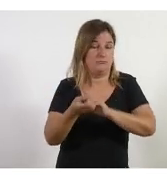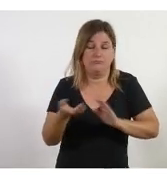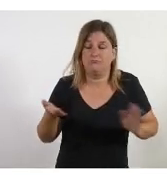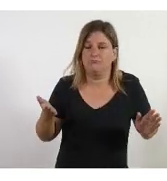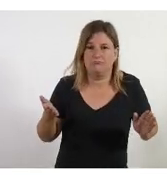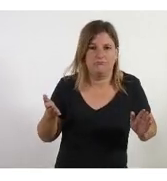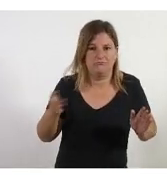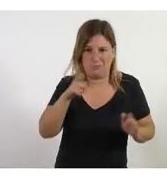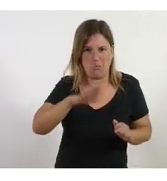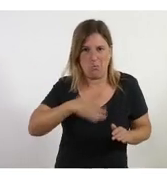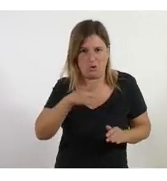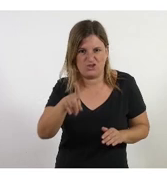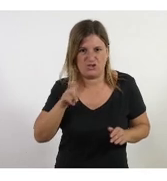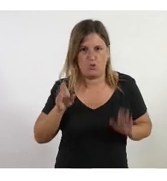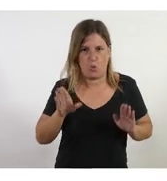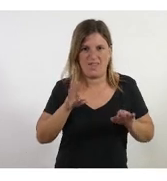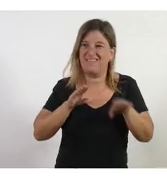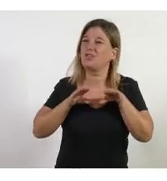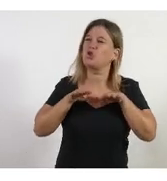contrària.